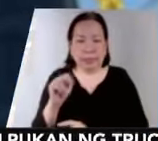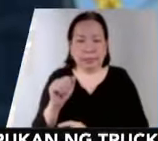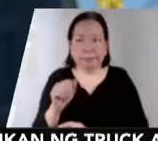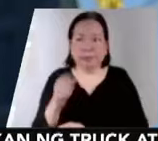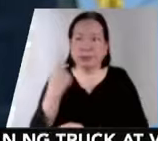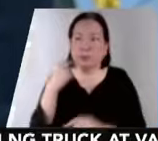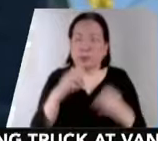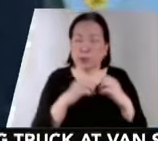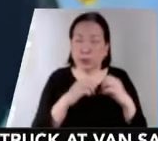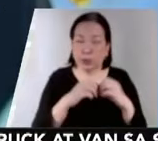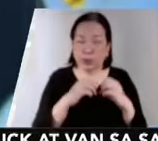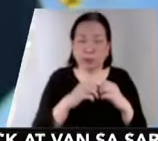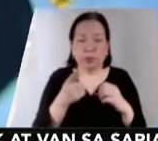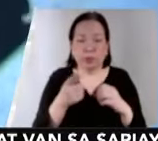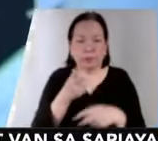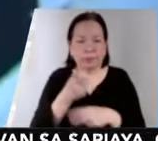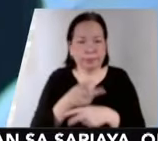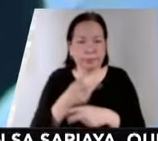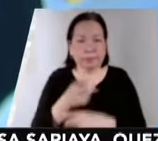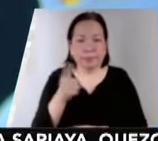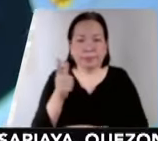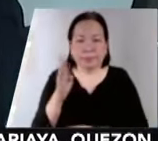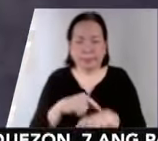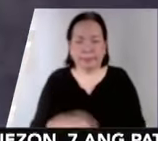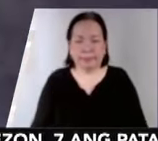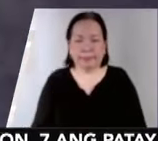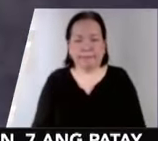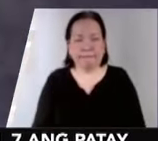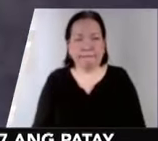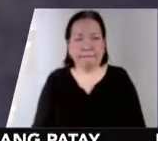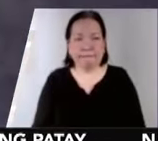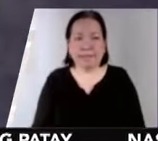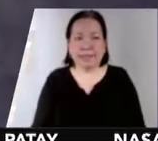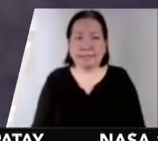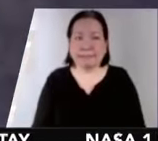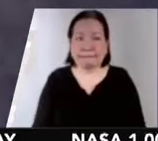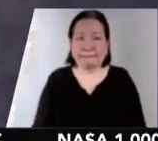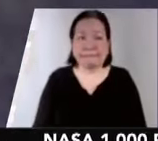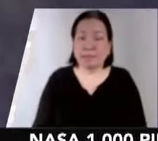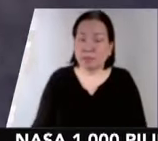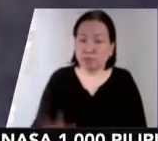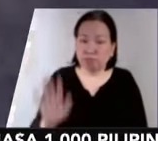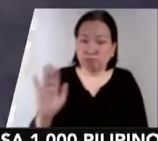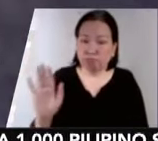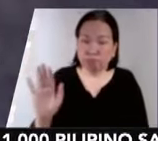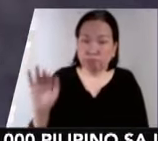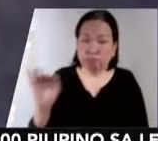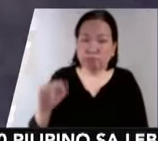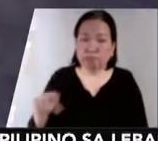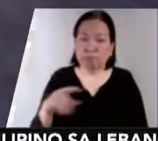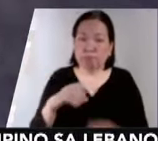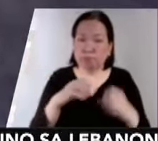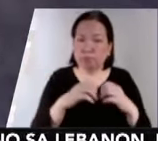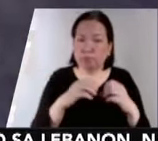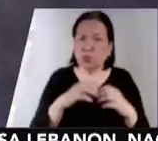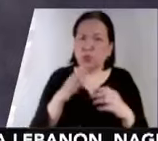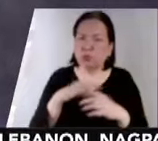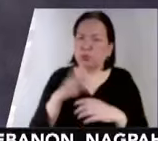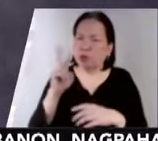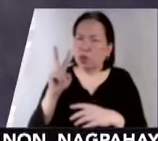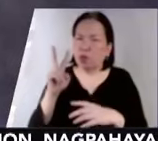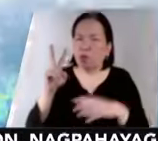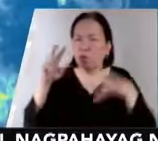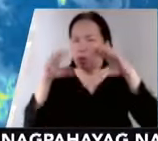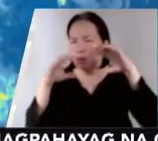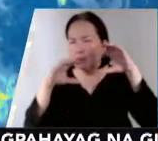Gomez, nakatutok 24 oras. Mga kapuso, dalawang low pressure area ang binabantayan ng PAGASA.